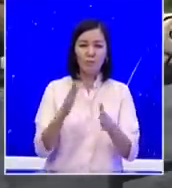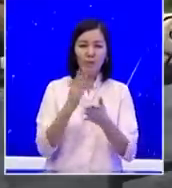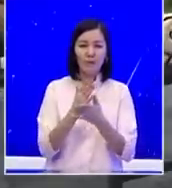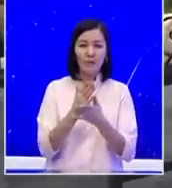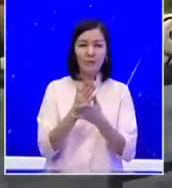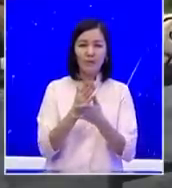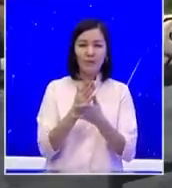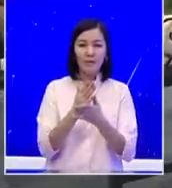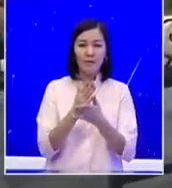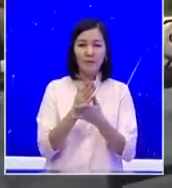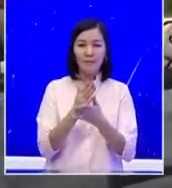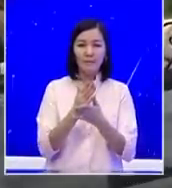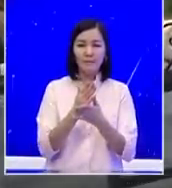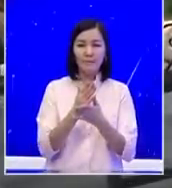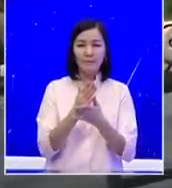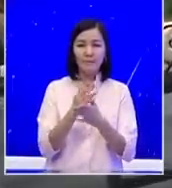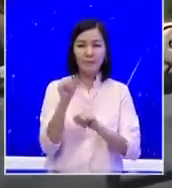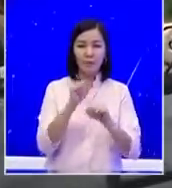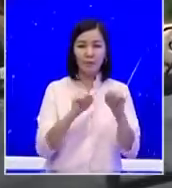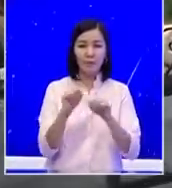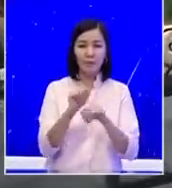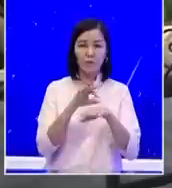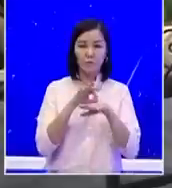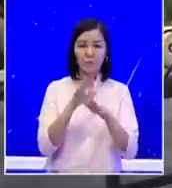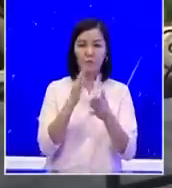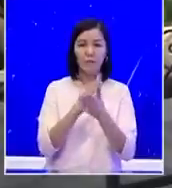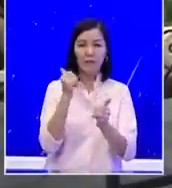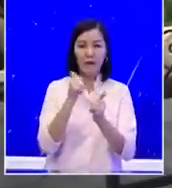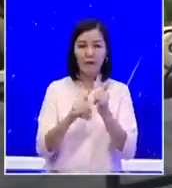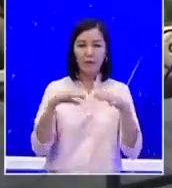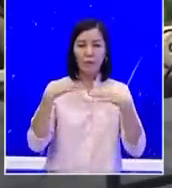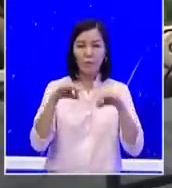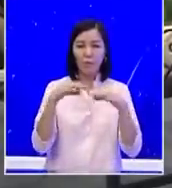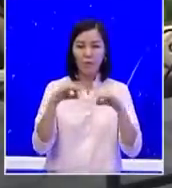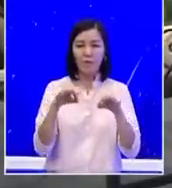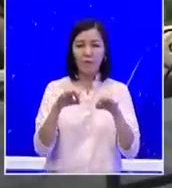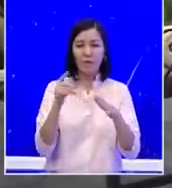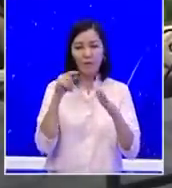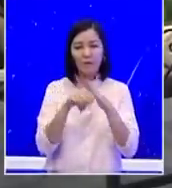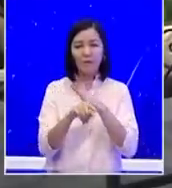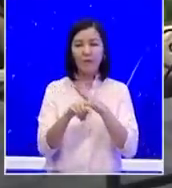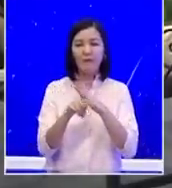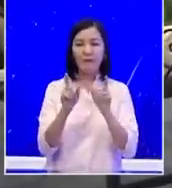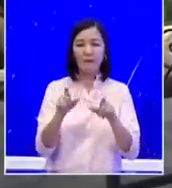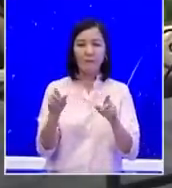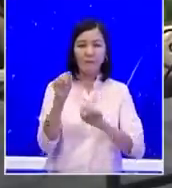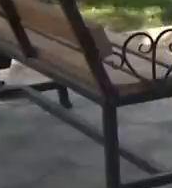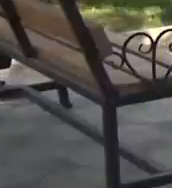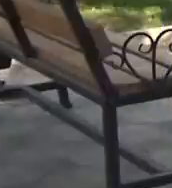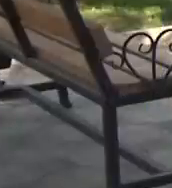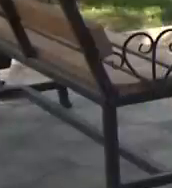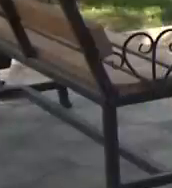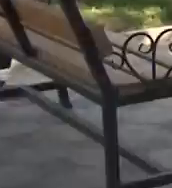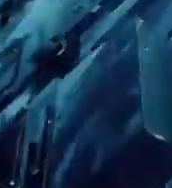де жаңағы дезинфекция шарасы жүргізіледі. Әр мәшінеге кірген ауданы жаңағы дезинфекция жүргізіп тұрады.